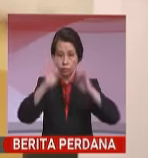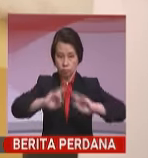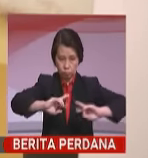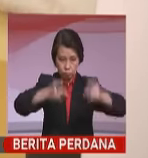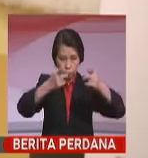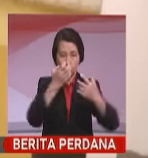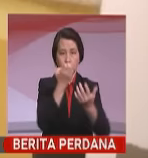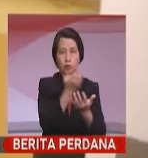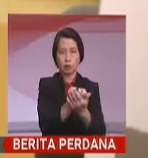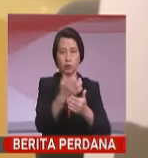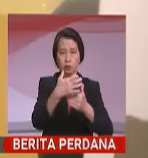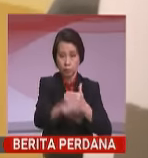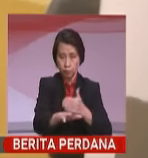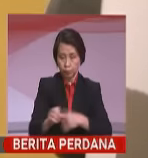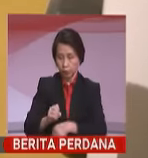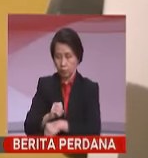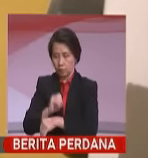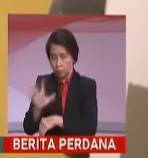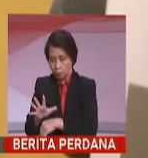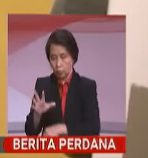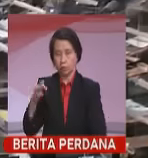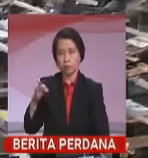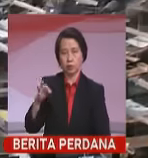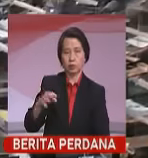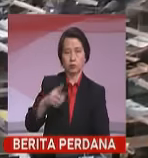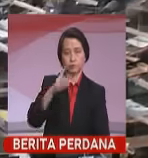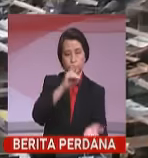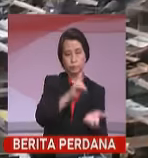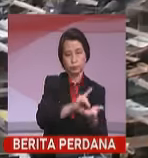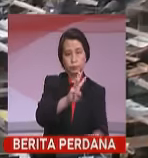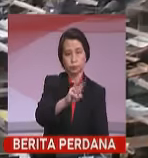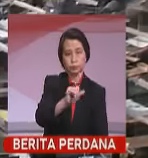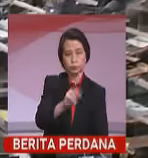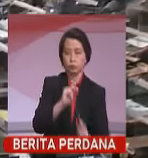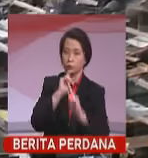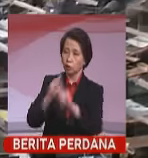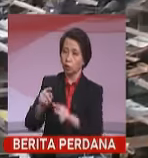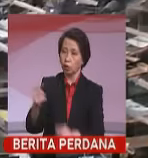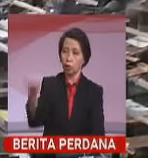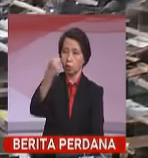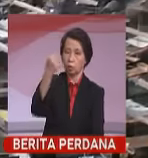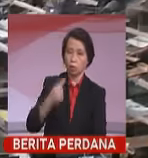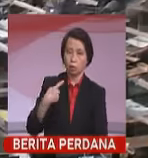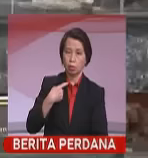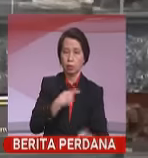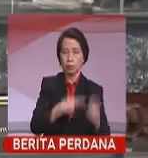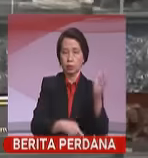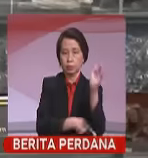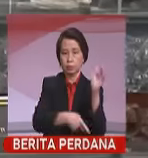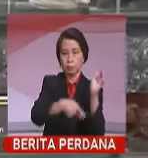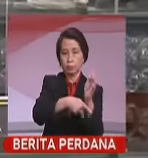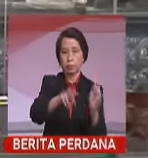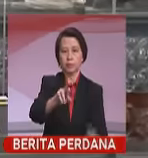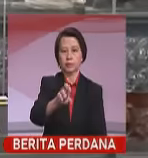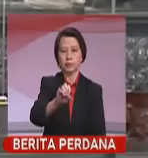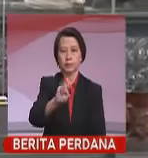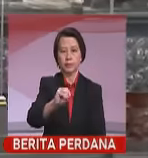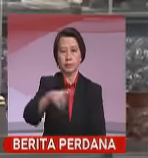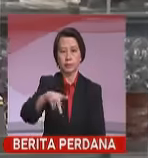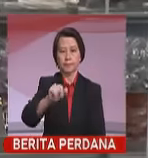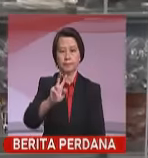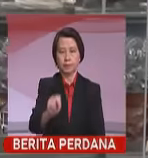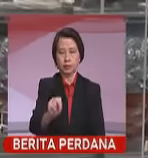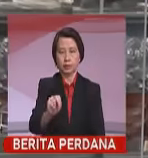memulihkan ekonomi pasca COVID-19. Datuk Seri Dr. Wan Junaidi menjawab pertanyaan Ahli Parlimen Rompin, Datuk Seri Hassan